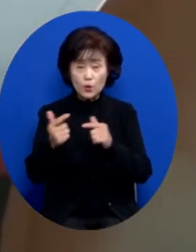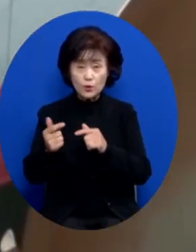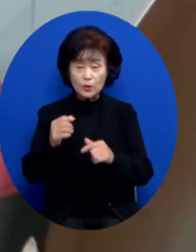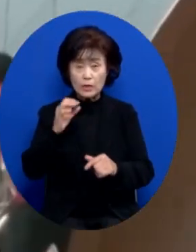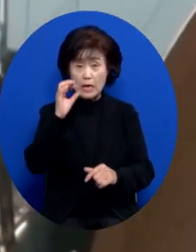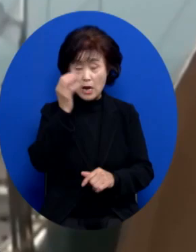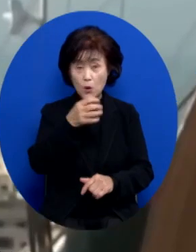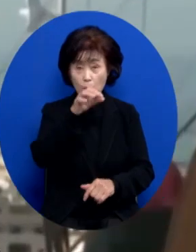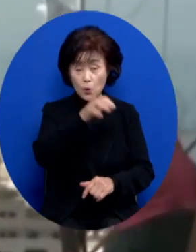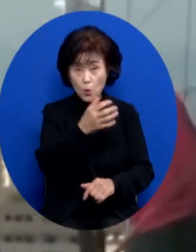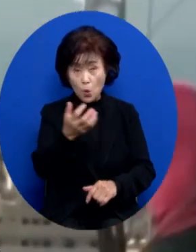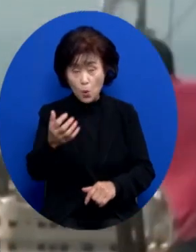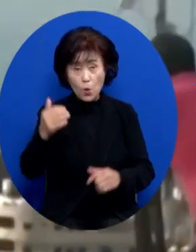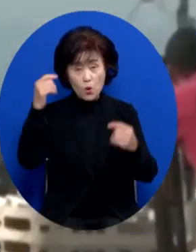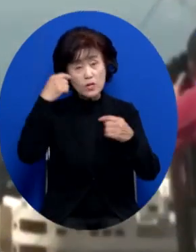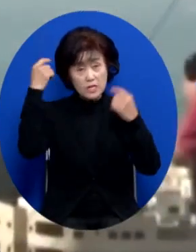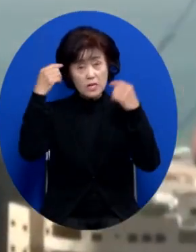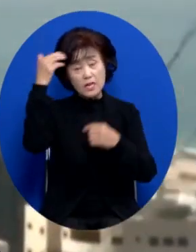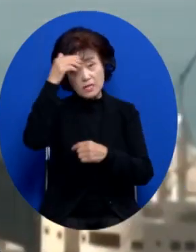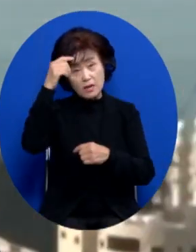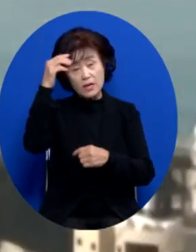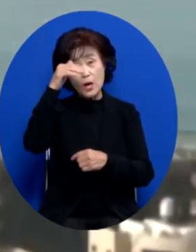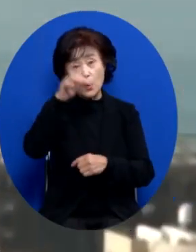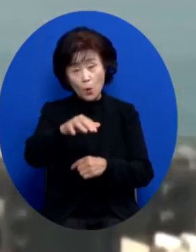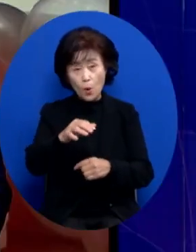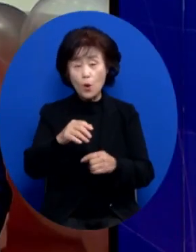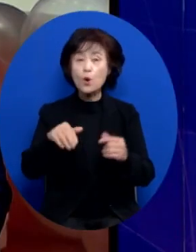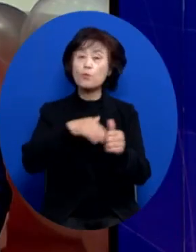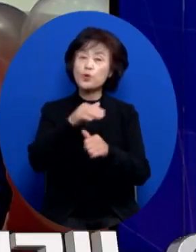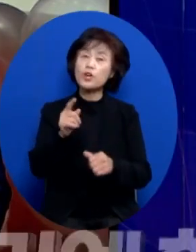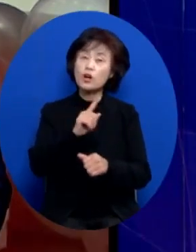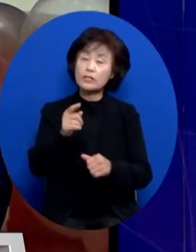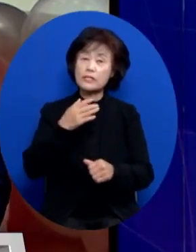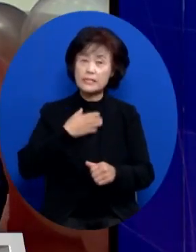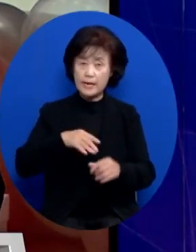방문하는 이스라엘의 현재 분위기는 어떤지 잠시 후 전해드립니다.